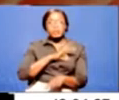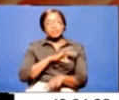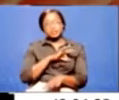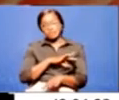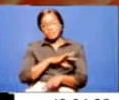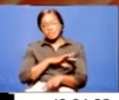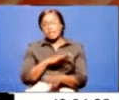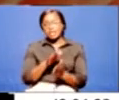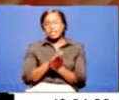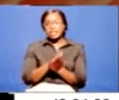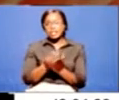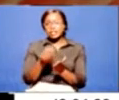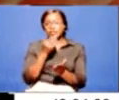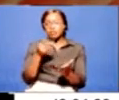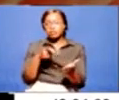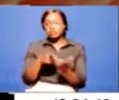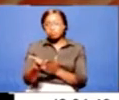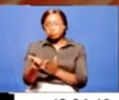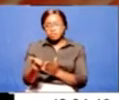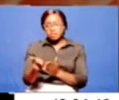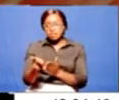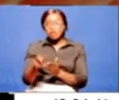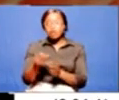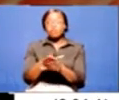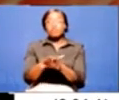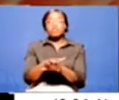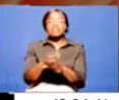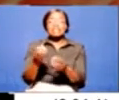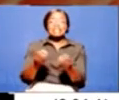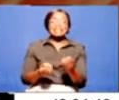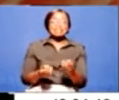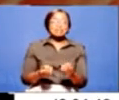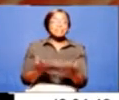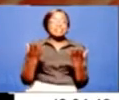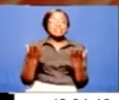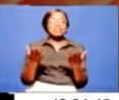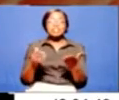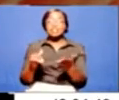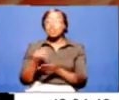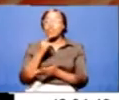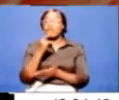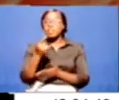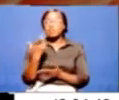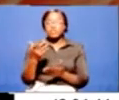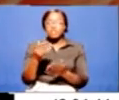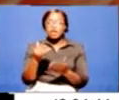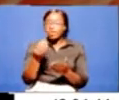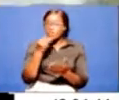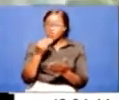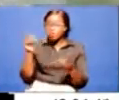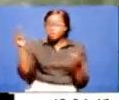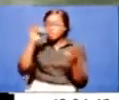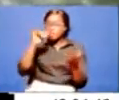chakula cha samaki inatokana na gharama ya juu ya uagizaji wa vyakula hivyo kutoka mataifa ya kigeni.